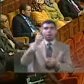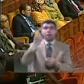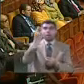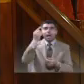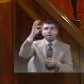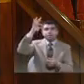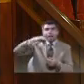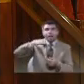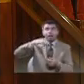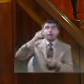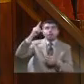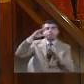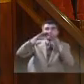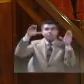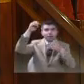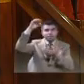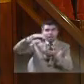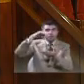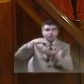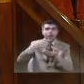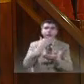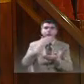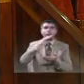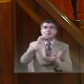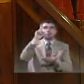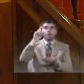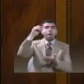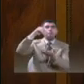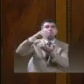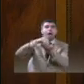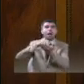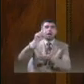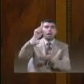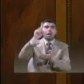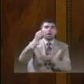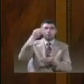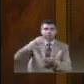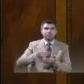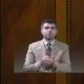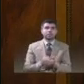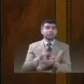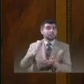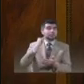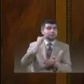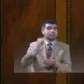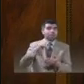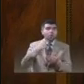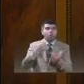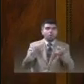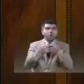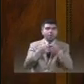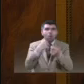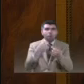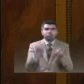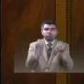من السماء، صحيح، ونؤمن ببركة الله سبحانه وتعالى، ونؤمن بيمن الطالع، لا نتشائم